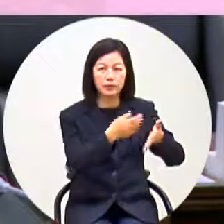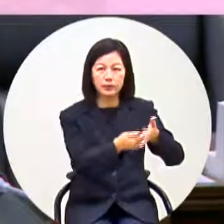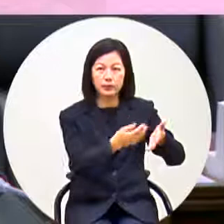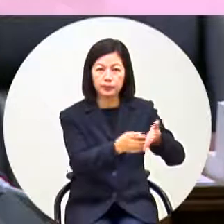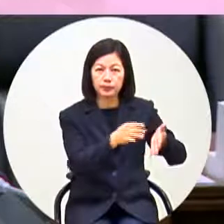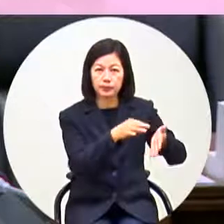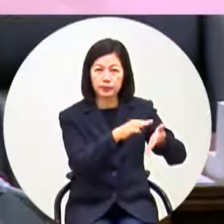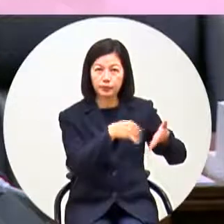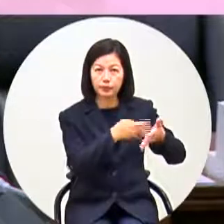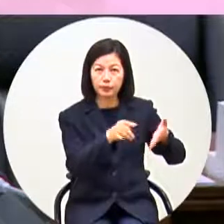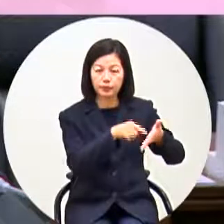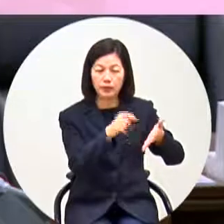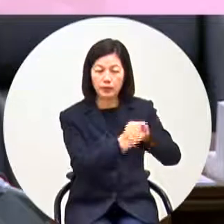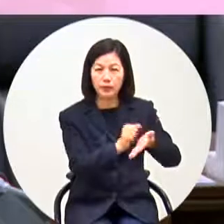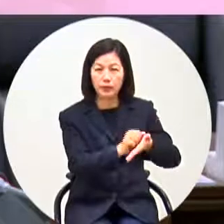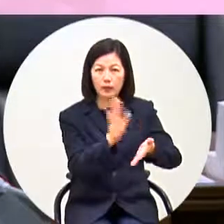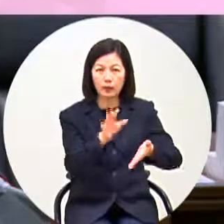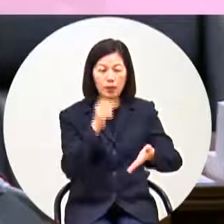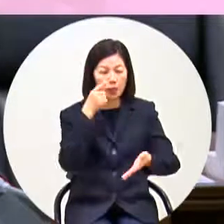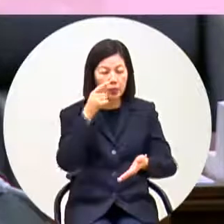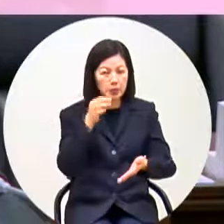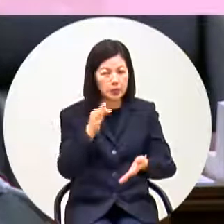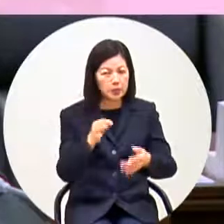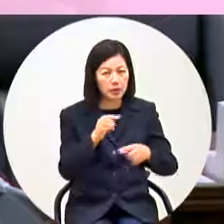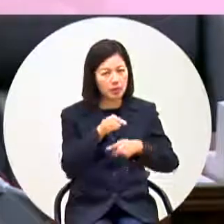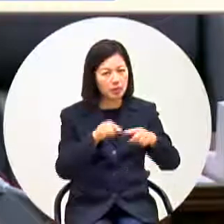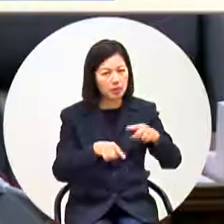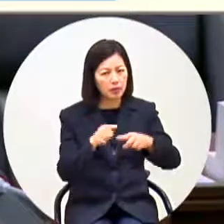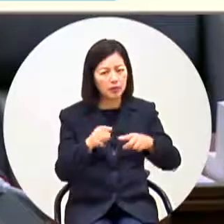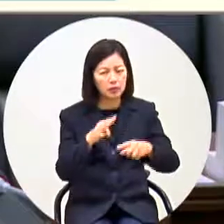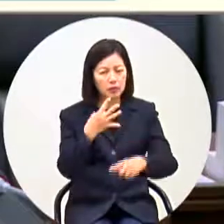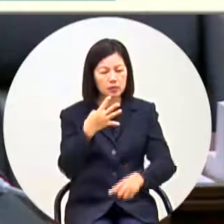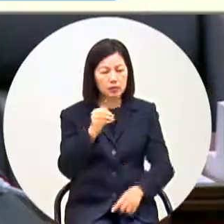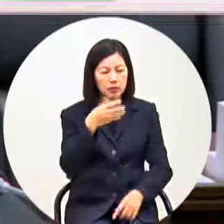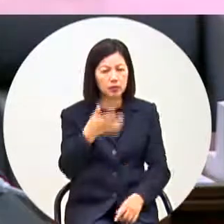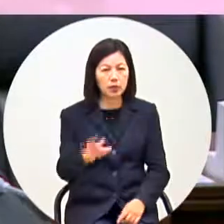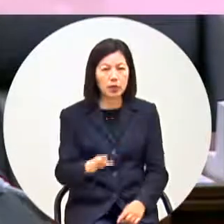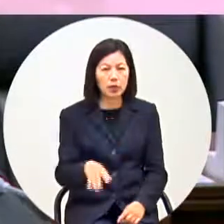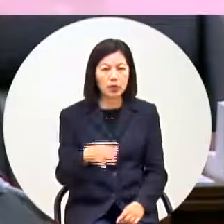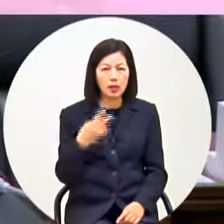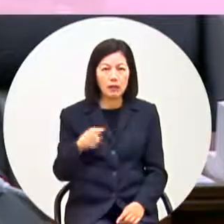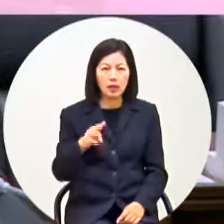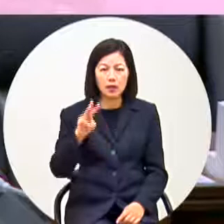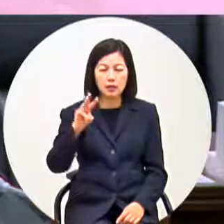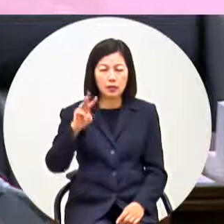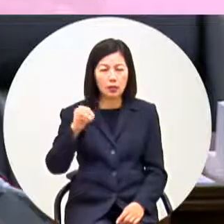薪水的平均数是四万出了哈，那中位数是三万六。